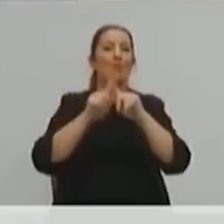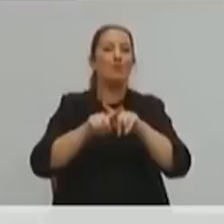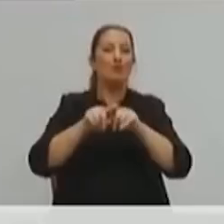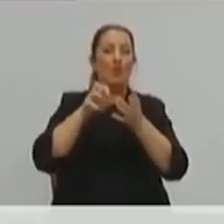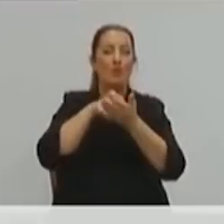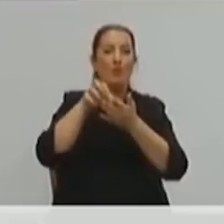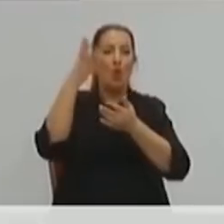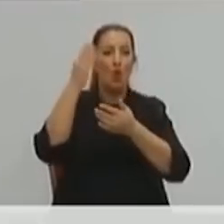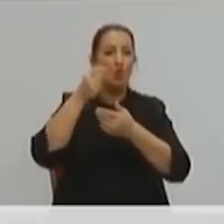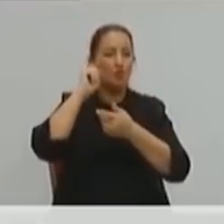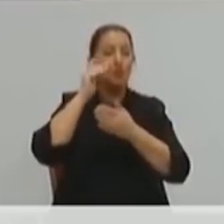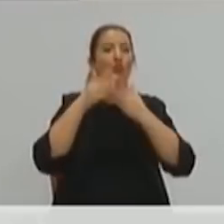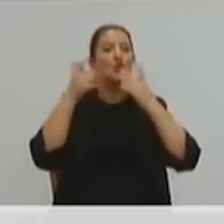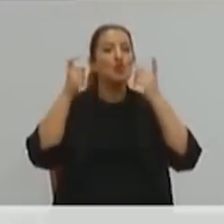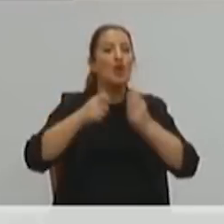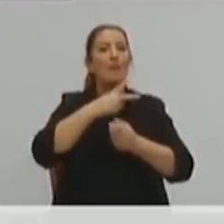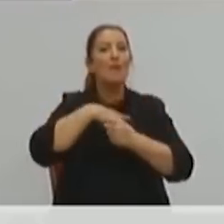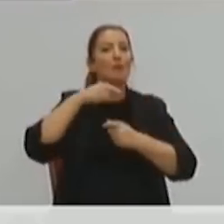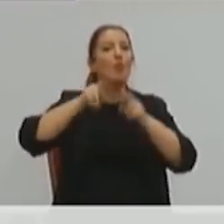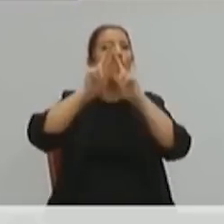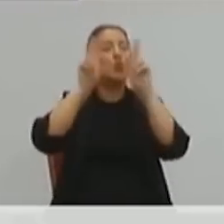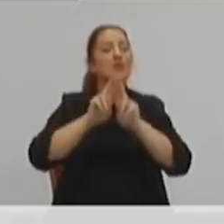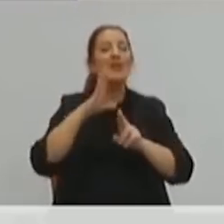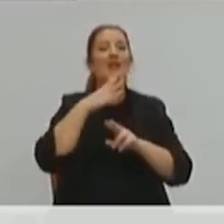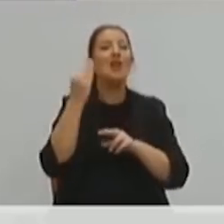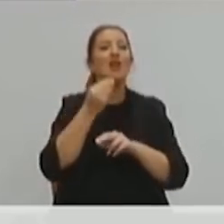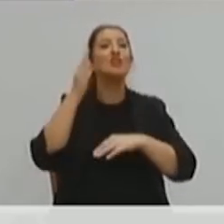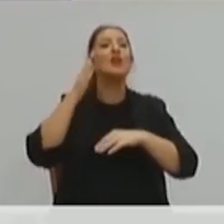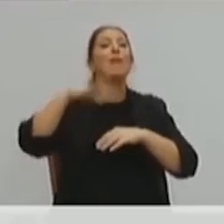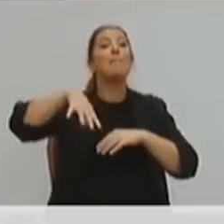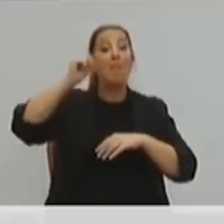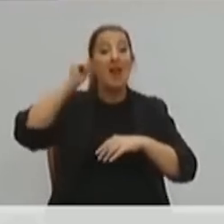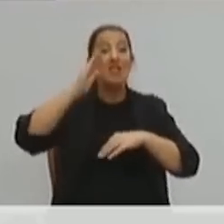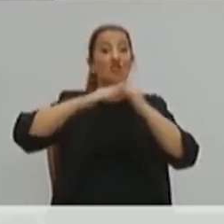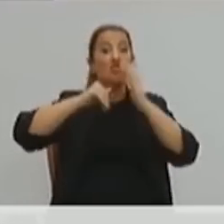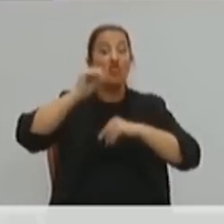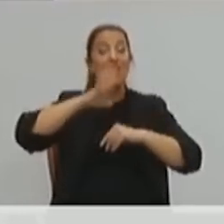Büyükşehir Belediyesi burada uluslararası gençlik merkezi inşa etmek istedi.